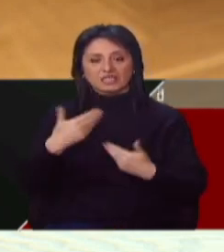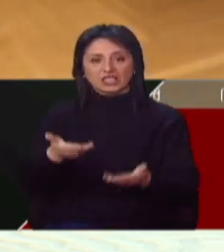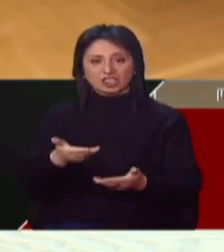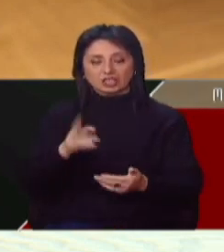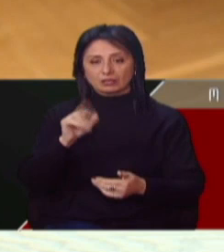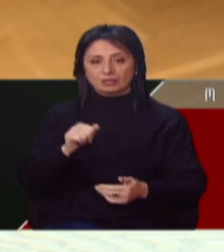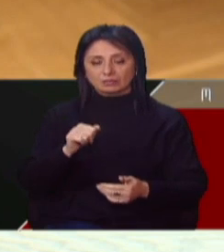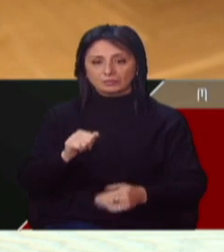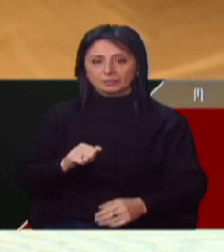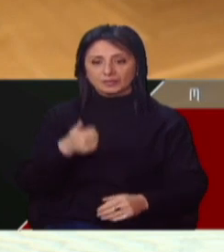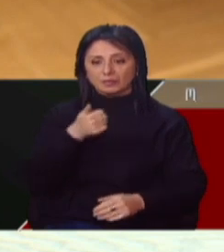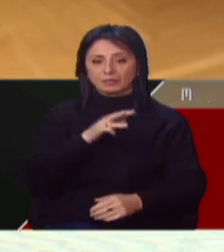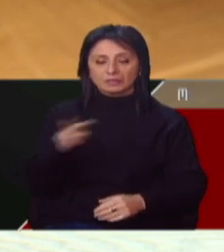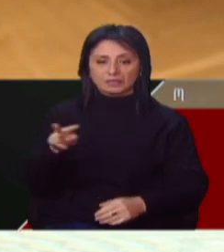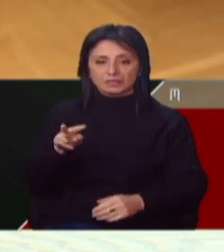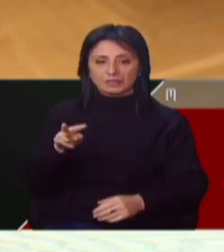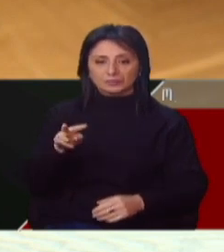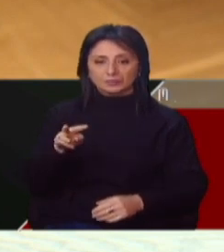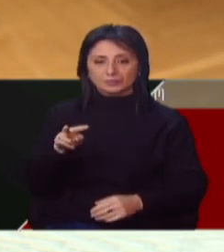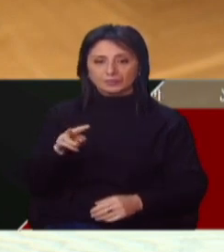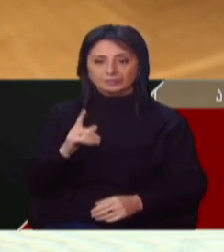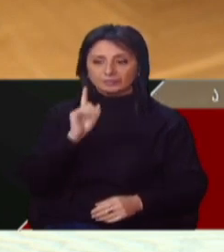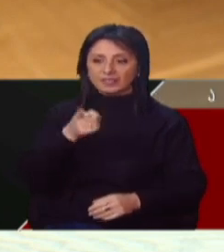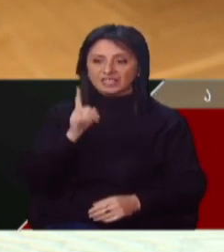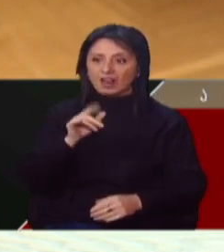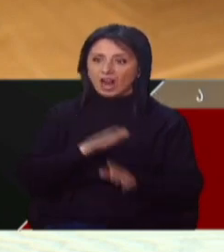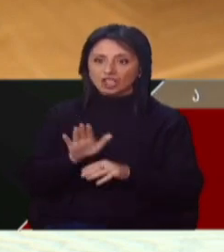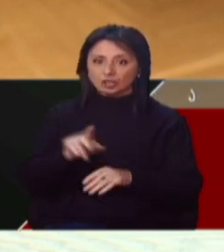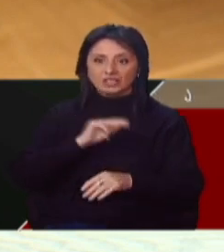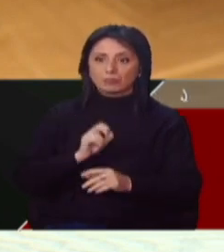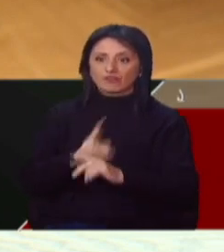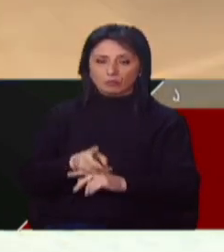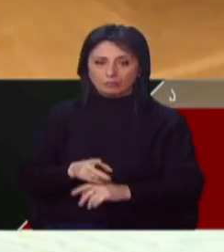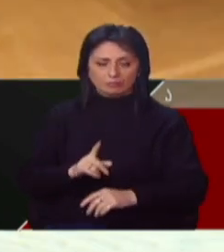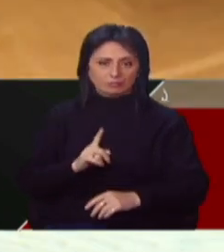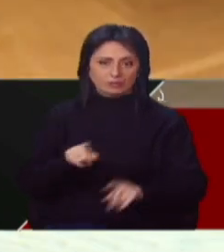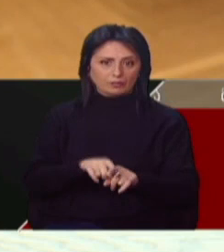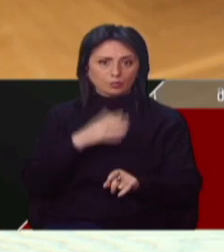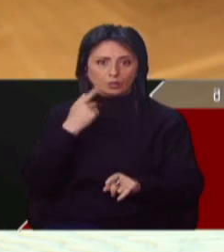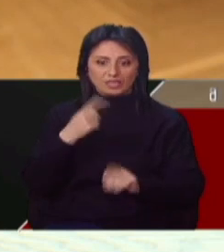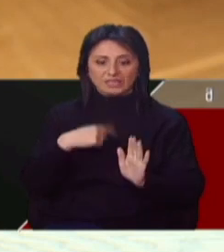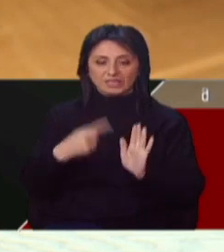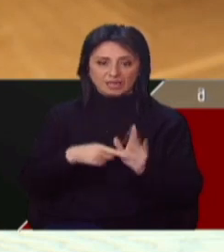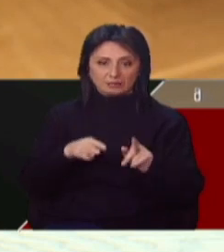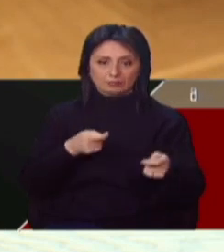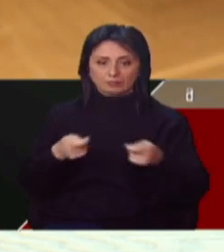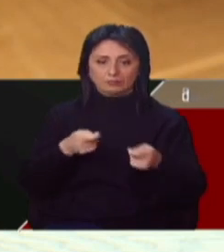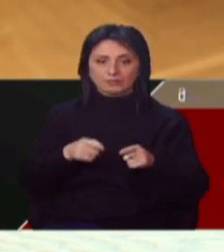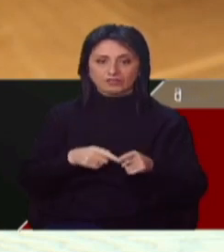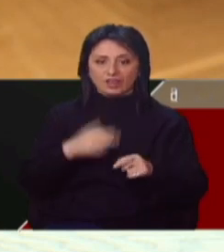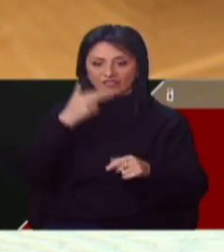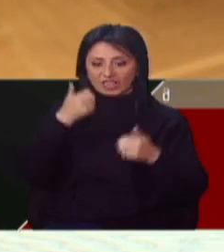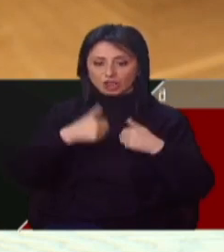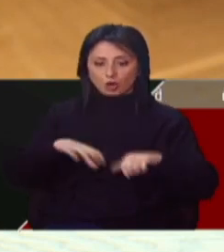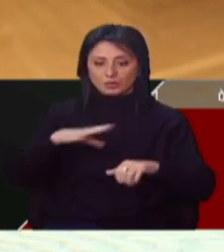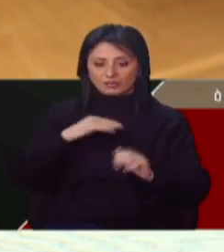ședa, premier ministri sta mititeba stuarșia sulep, si stana dovidem tavi subteba. Ești sakit hiromelic Venecijs